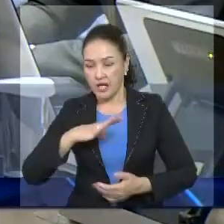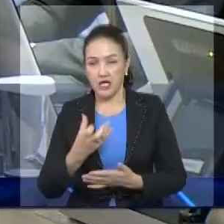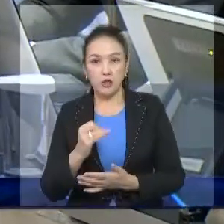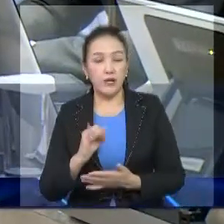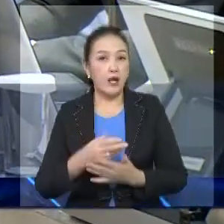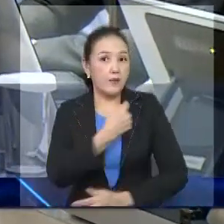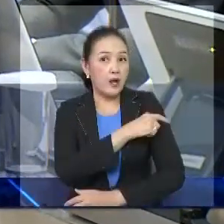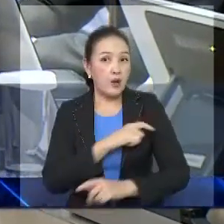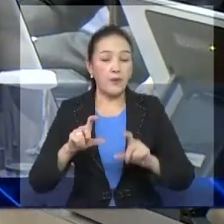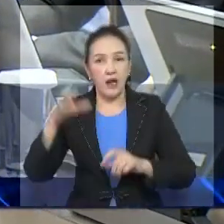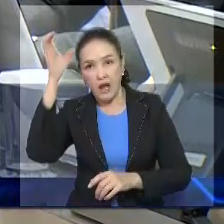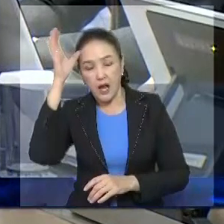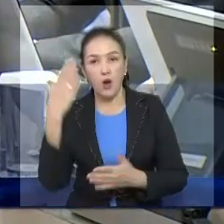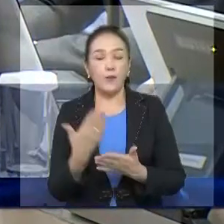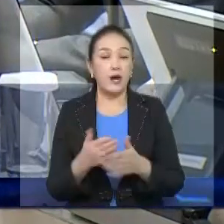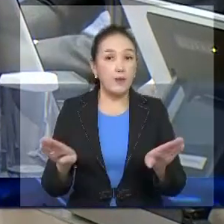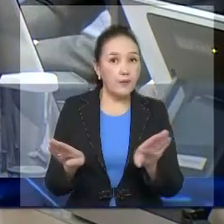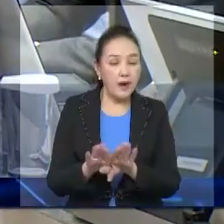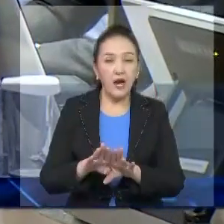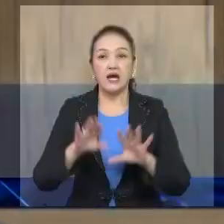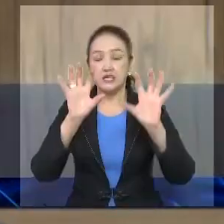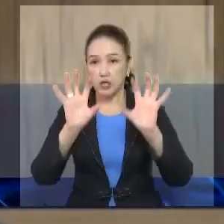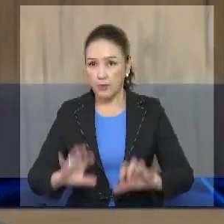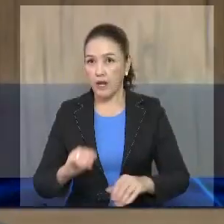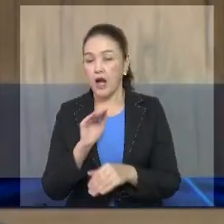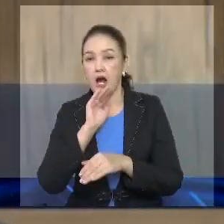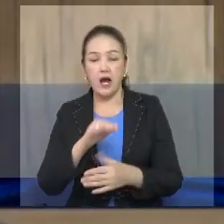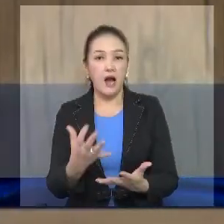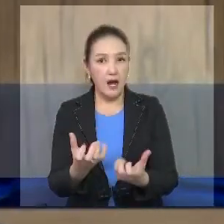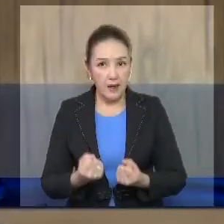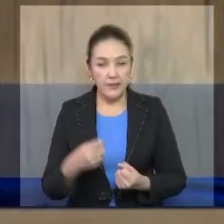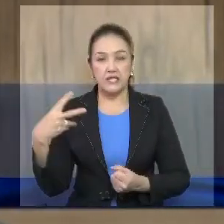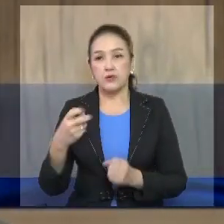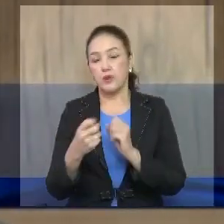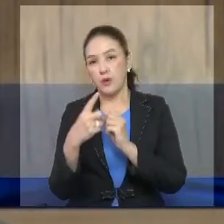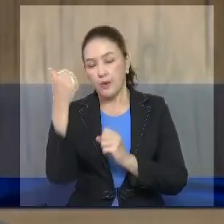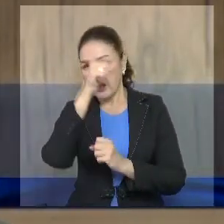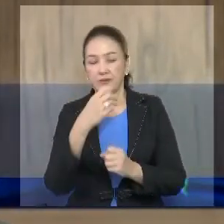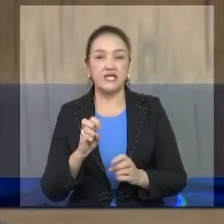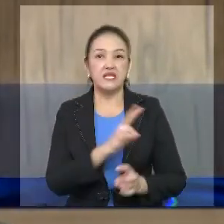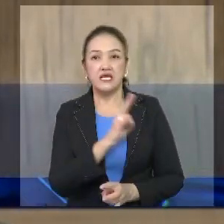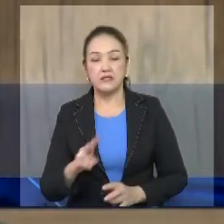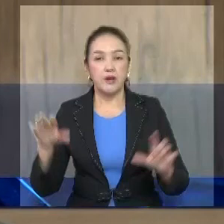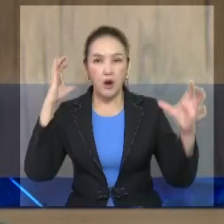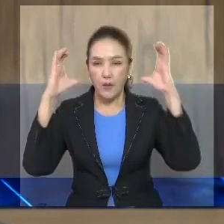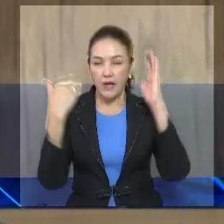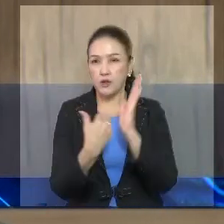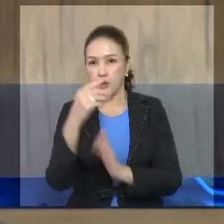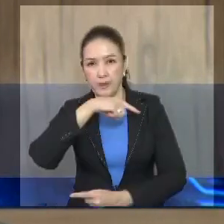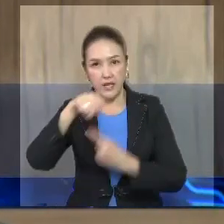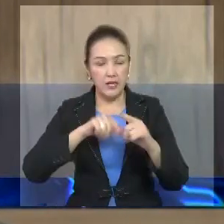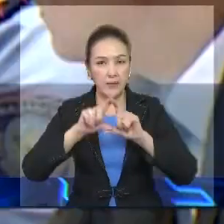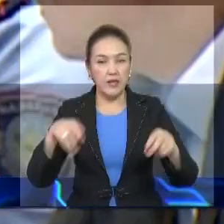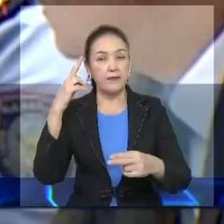Елеуов медицина ғылымдарының кандидаты, сонымен бірге заңгер мамандығын алған. 2011 жылы Назарбаев университетінің жоғары бизнес